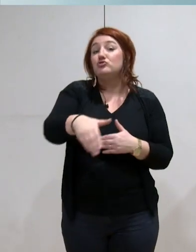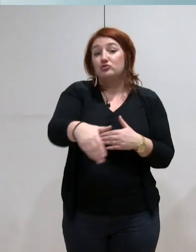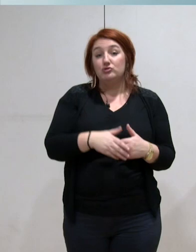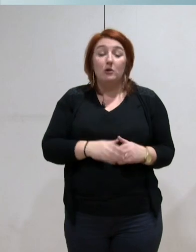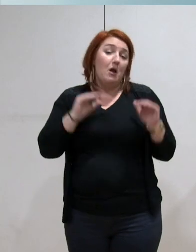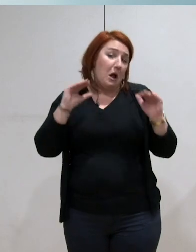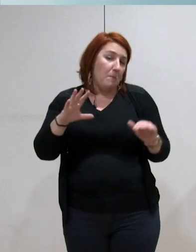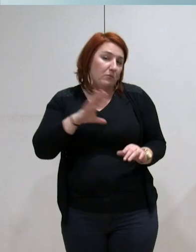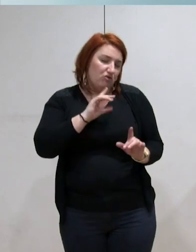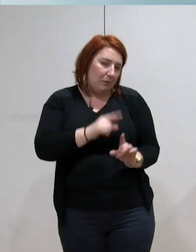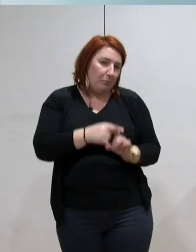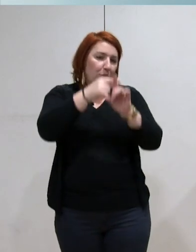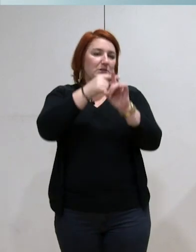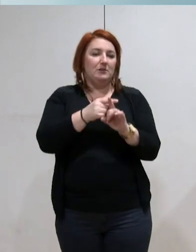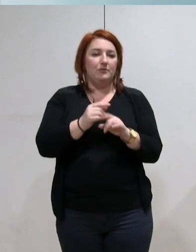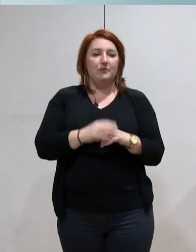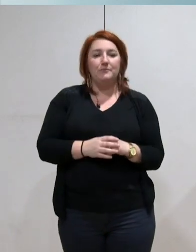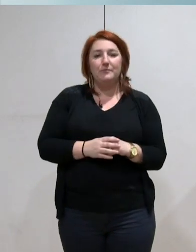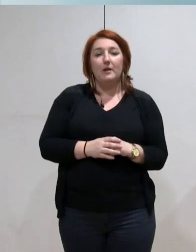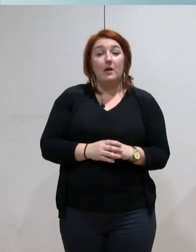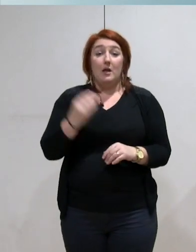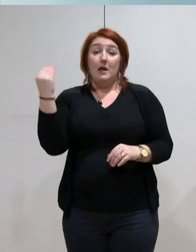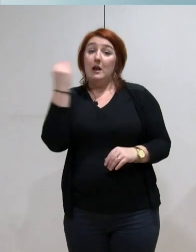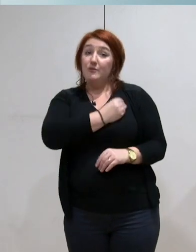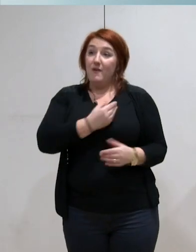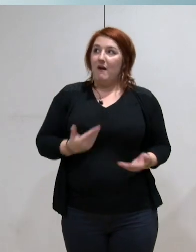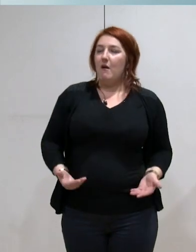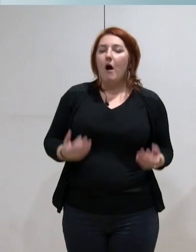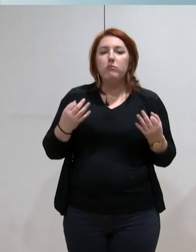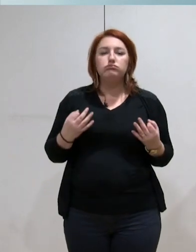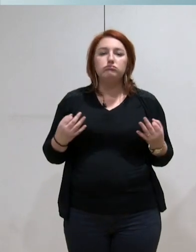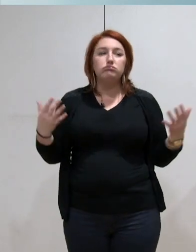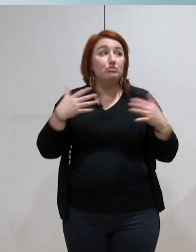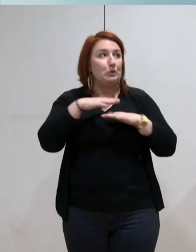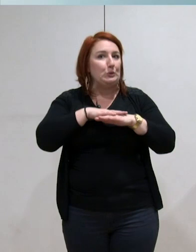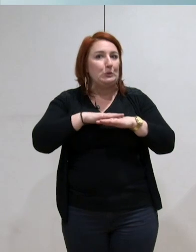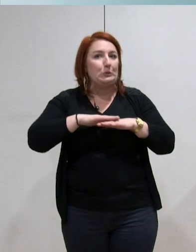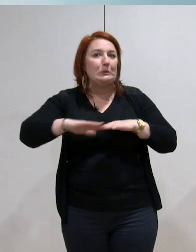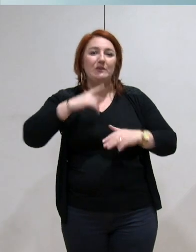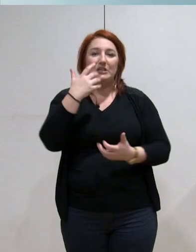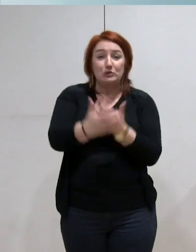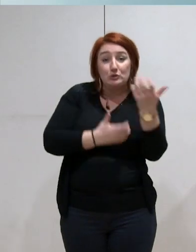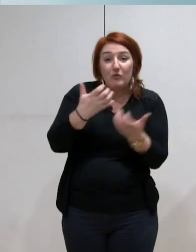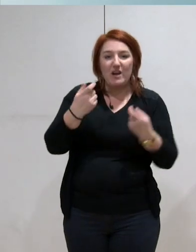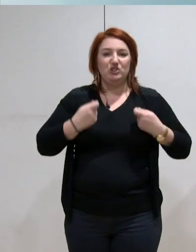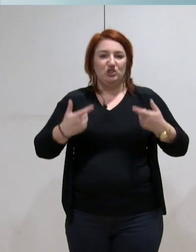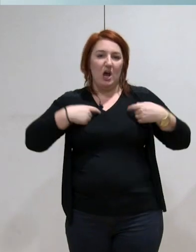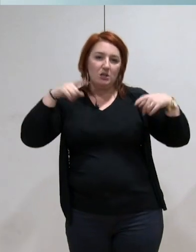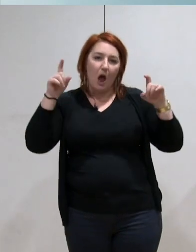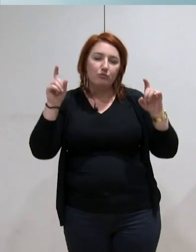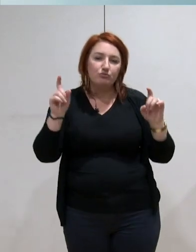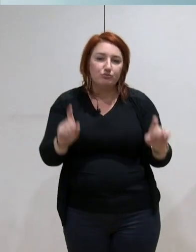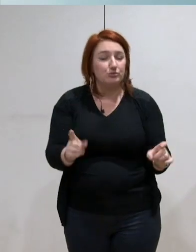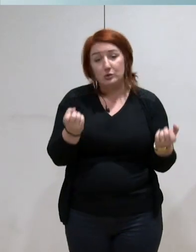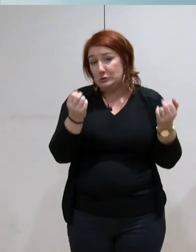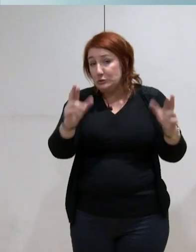bon sens le général hiver est particulièrement clément en ce moment donc nos charges de chauffage vont diminuer et puis